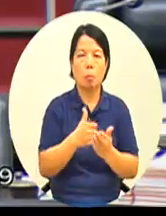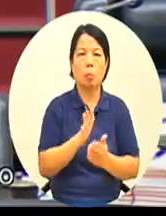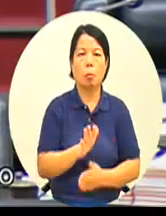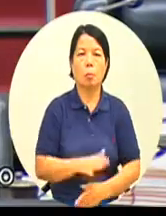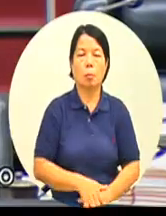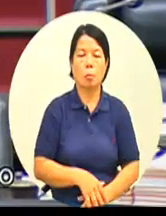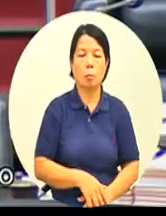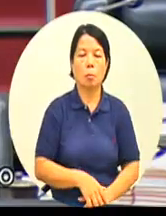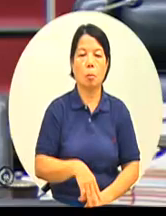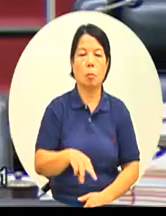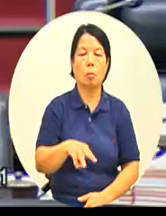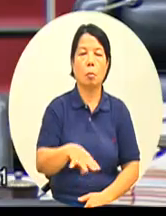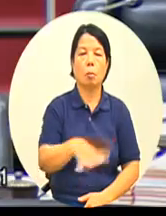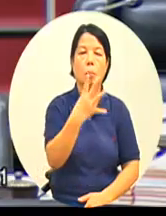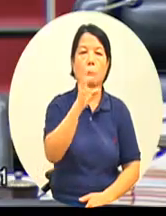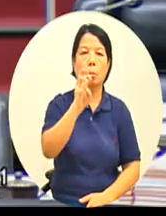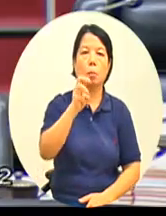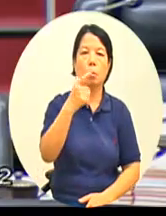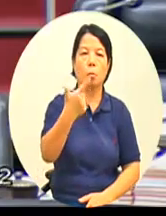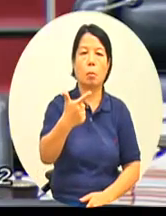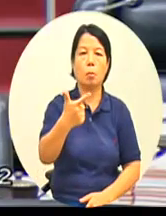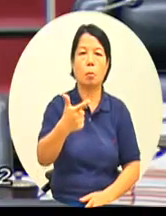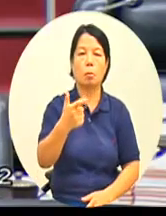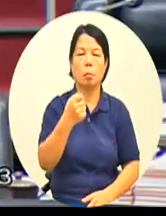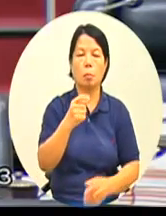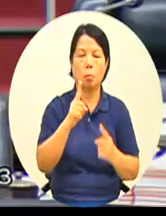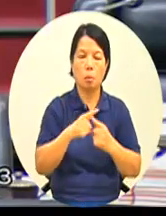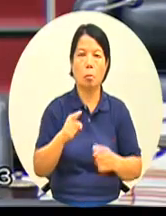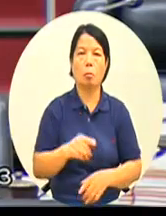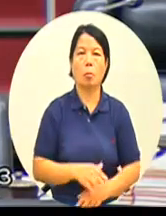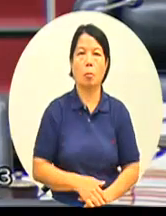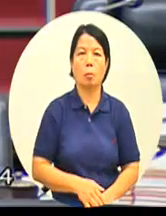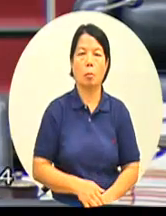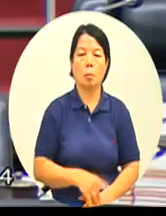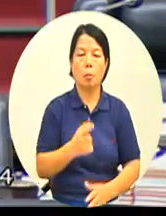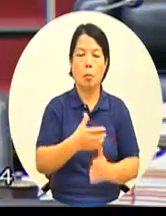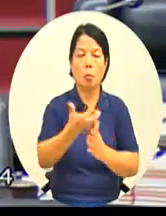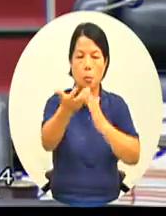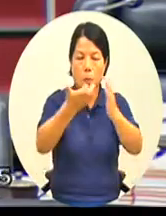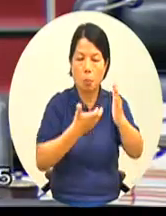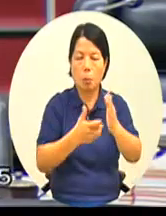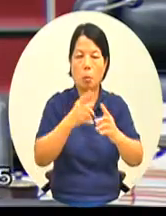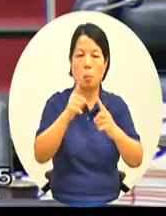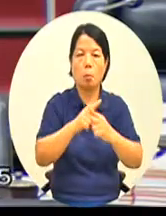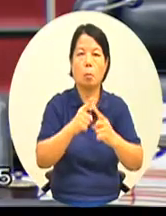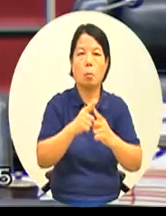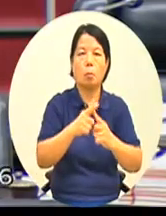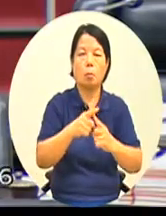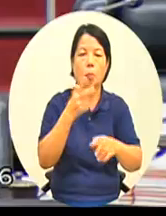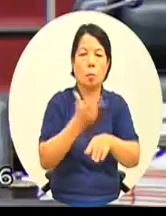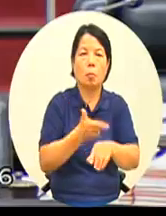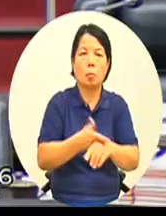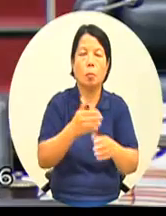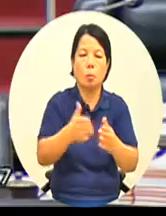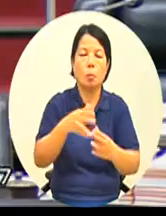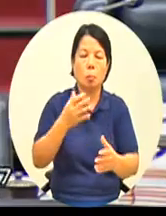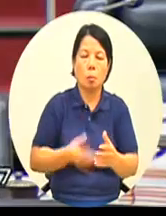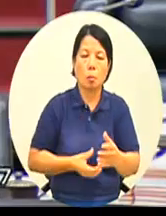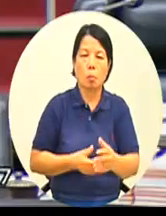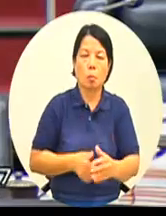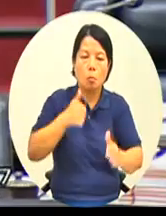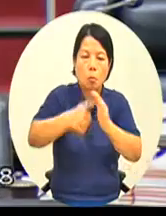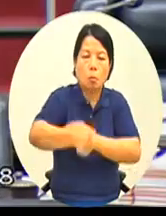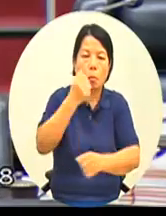字，436人。其实你们比我更知道，那几个移居的人才的投入的工作